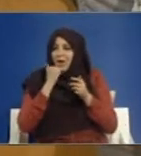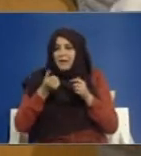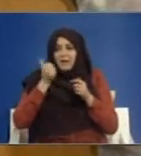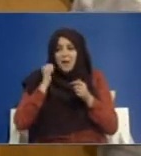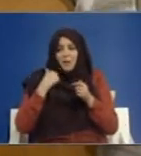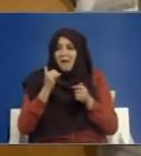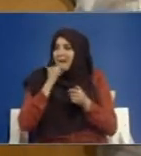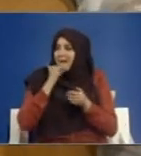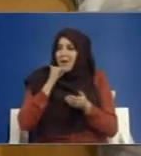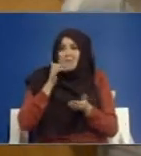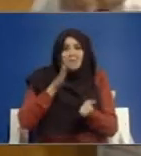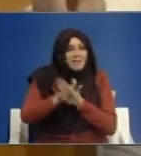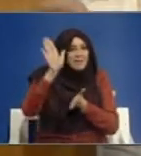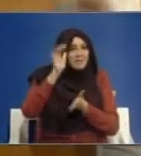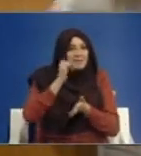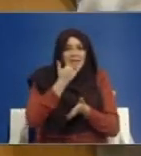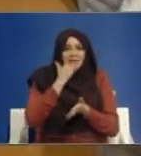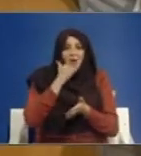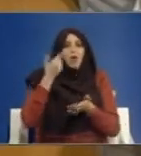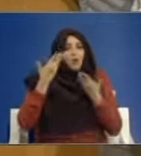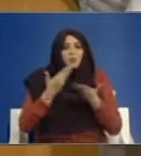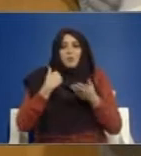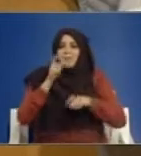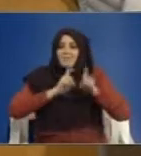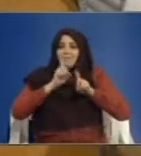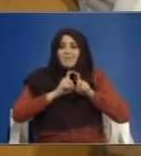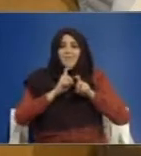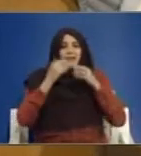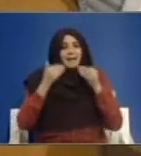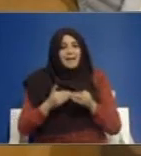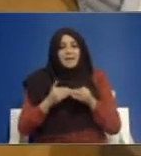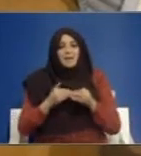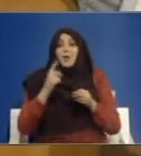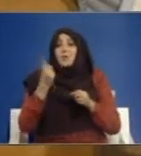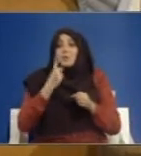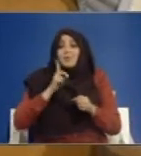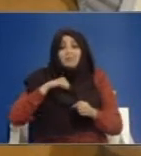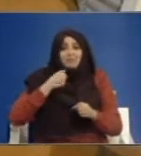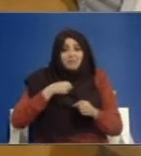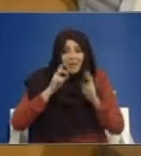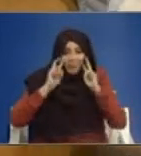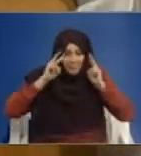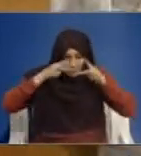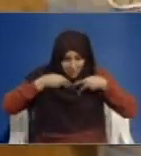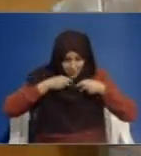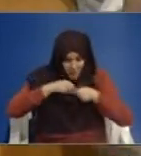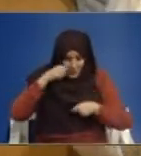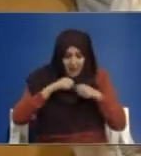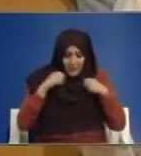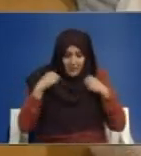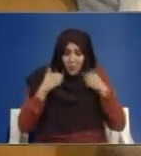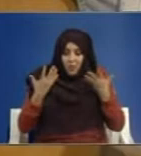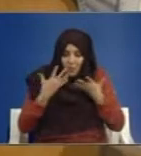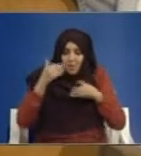البارح زلقت وقعت وقع مني خطا، الان العاود نرجع. محاسبه دائمه، هذا امر ضروري للانسان باش يوصل الى